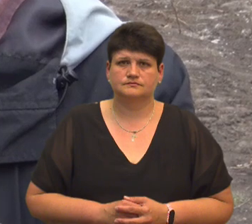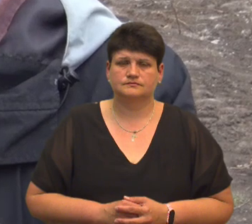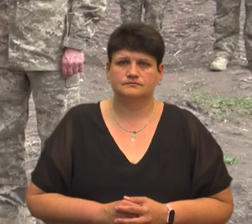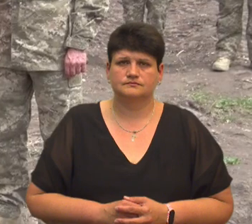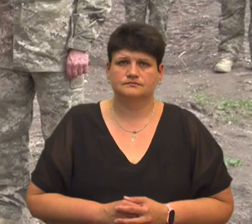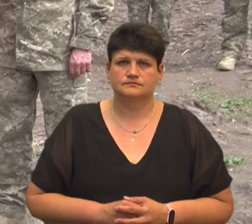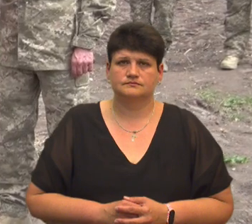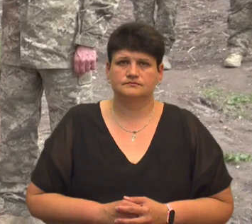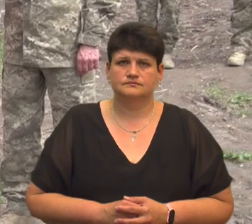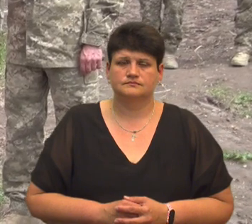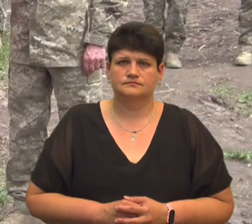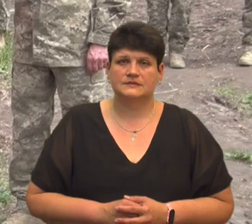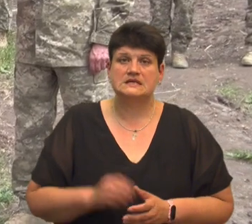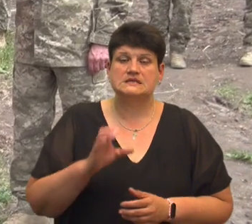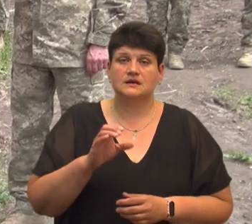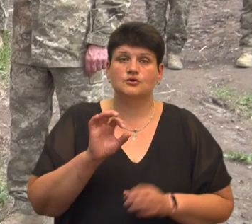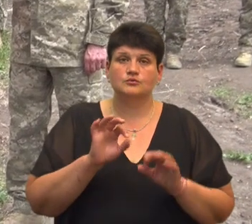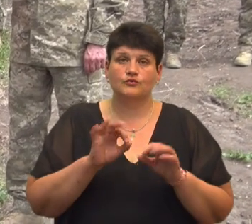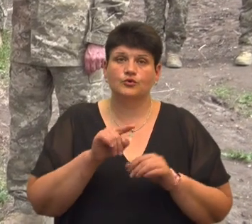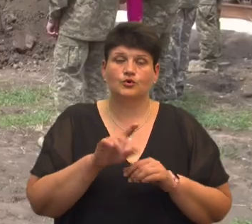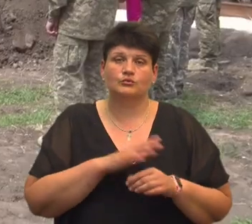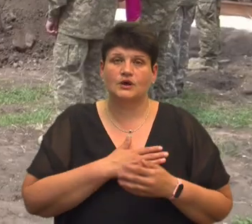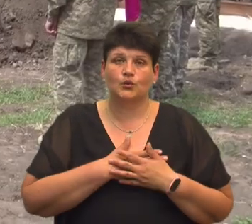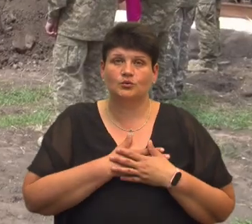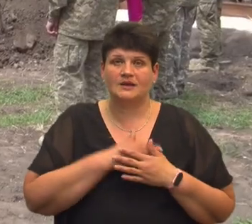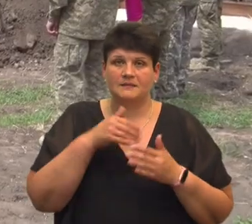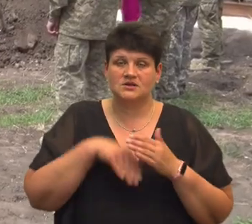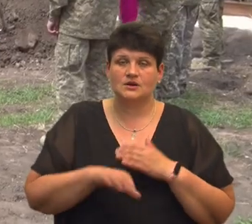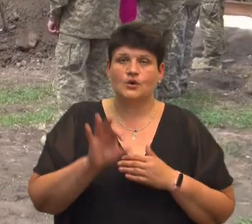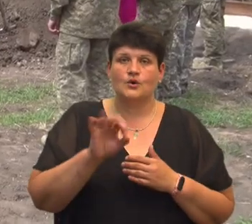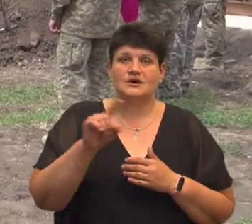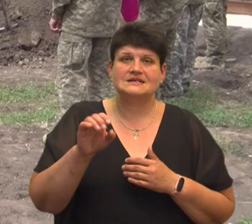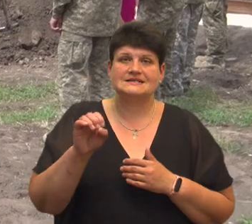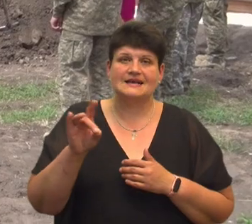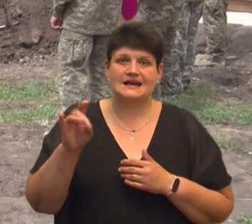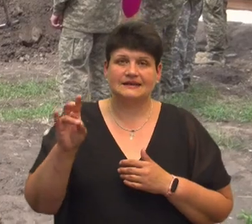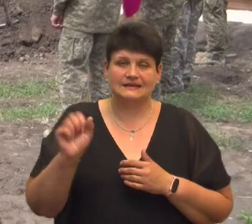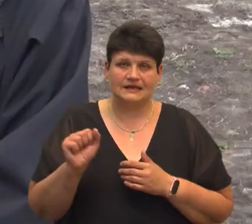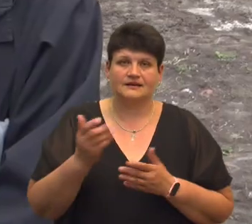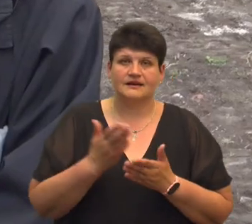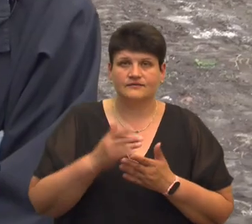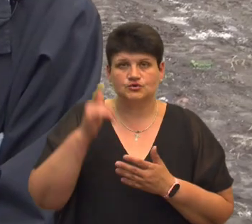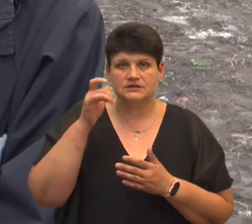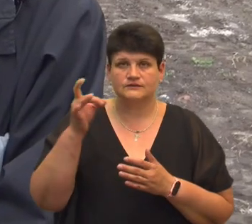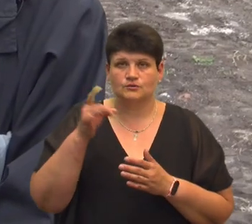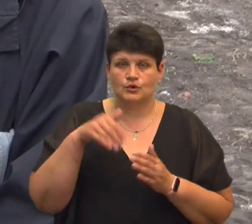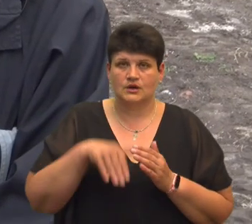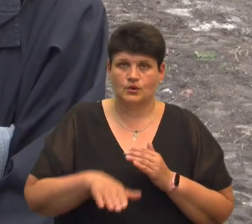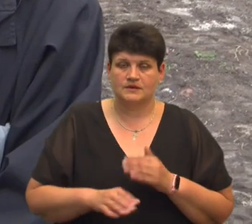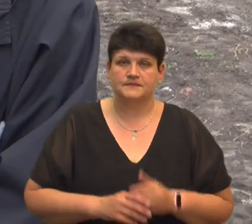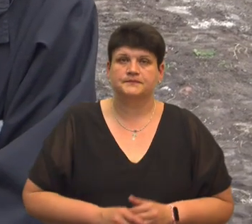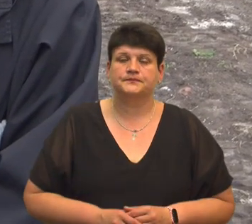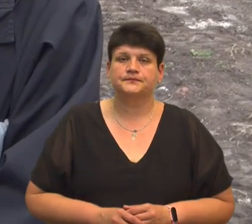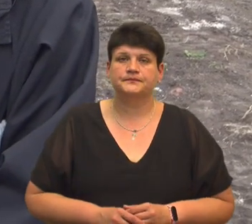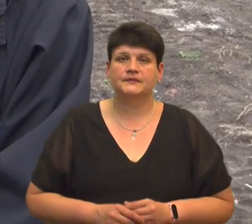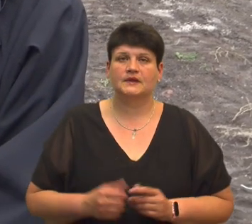тільки мог. Сергій розповів, у Дениса була улюблена печера Озерна, яка розташована у Чортківському районі. У нас